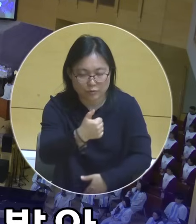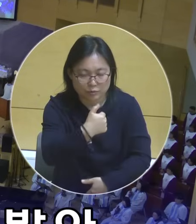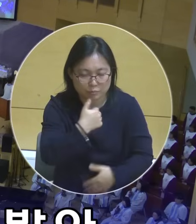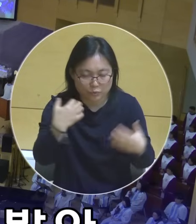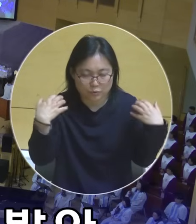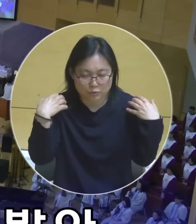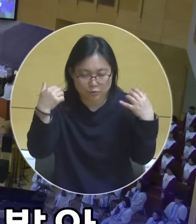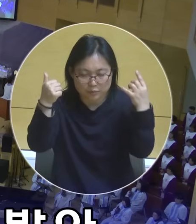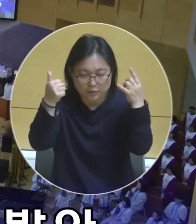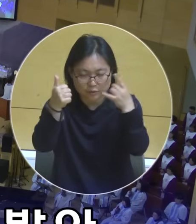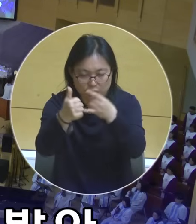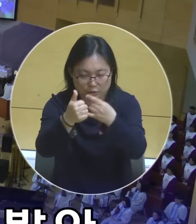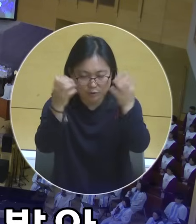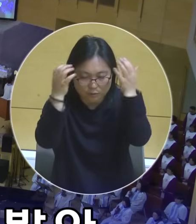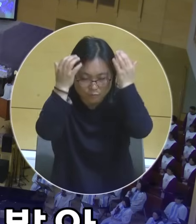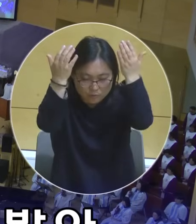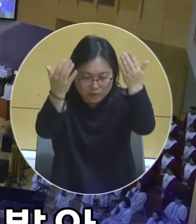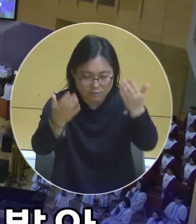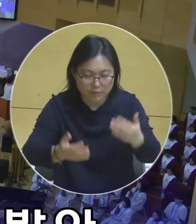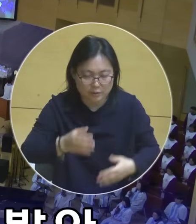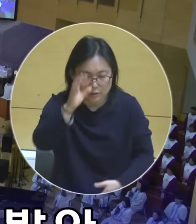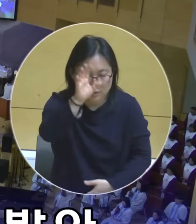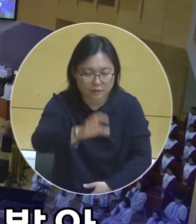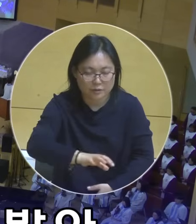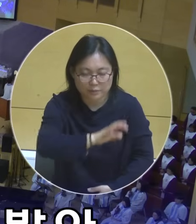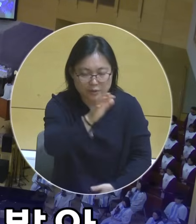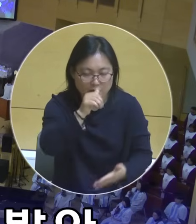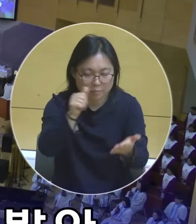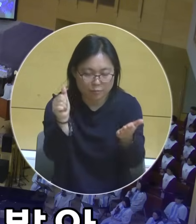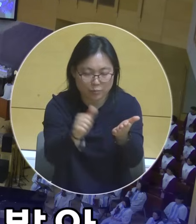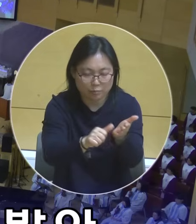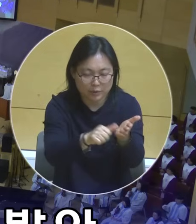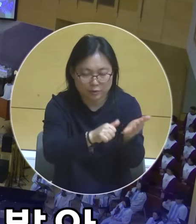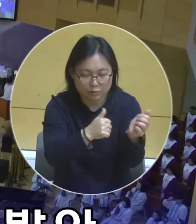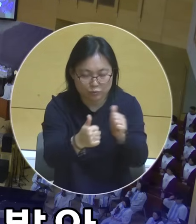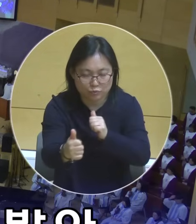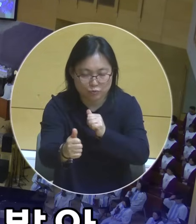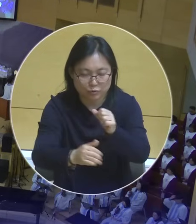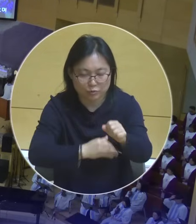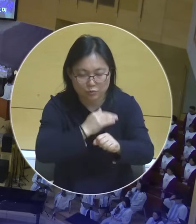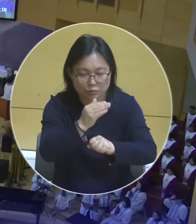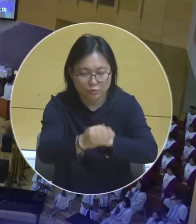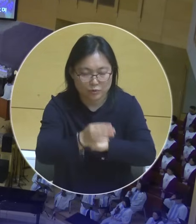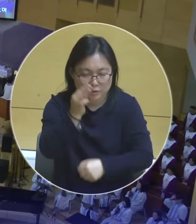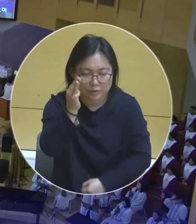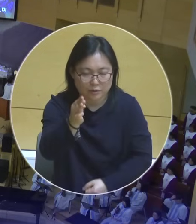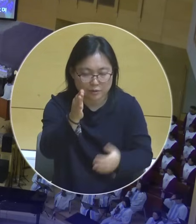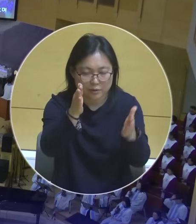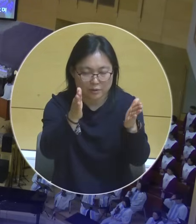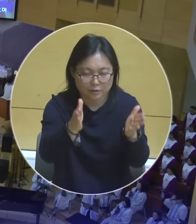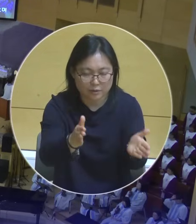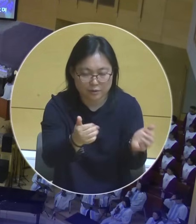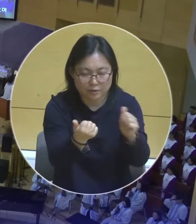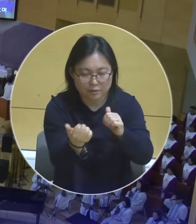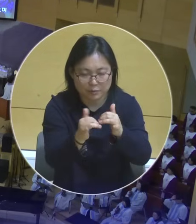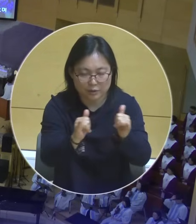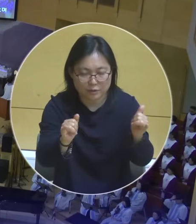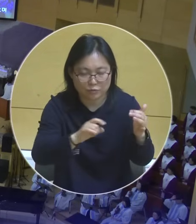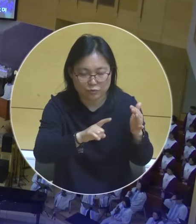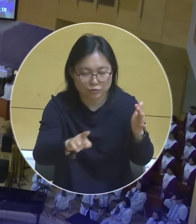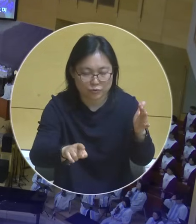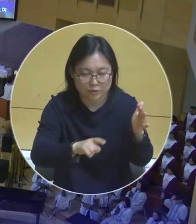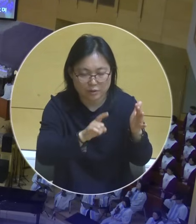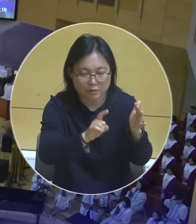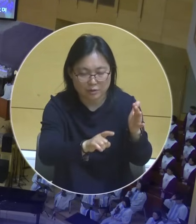나시고 본디오 빌라도에게 고난을 받아 십자가에 못 박혀 죽으시고 장사된 지 사흘